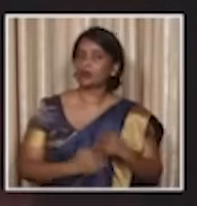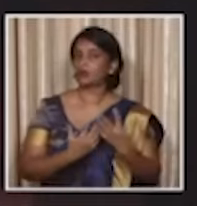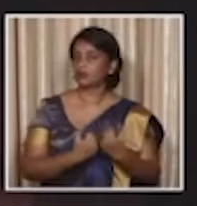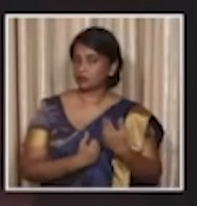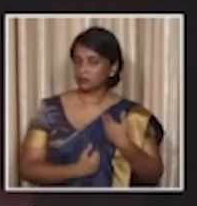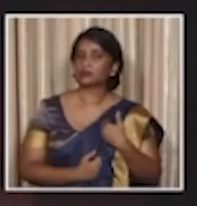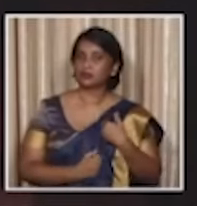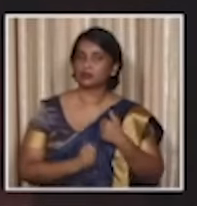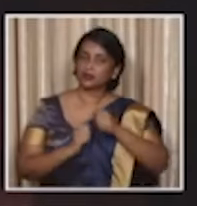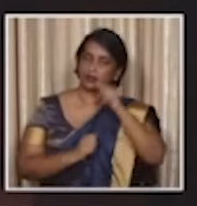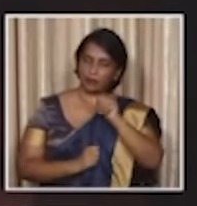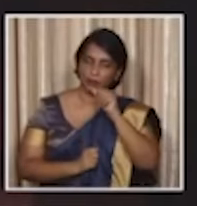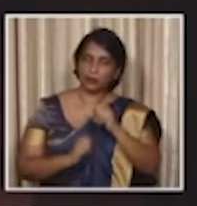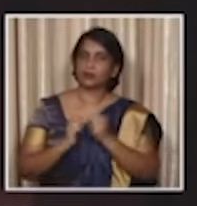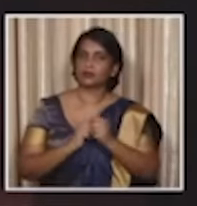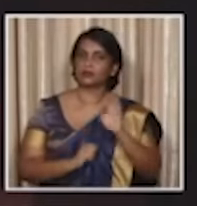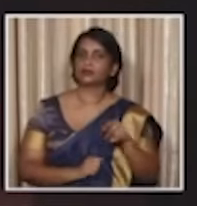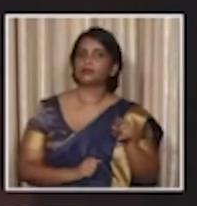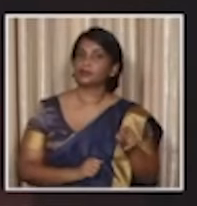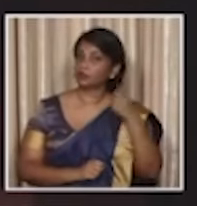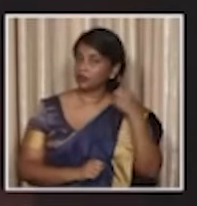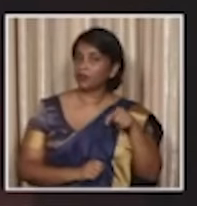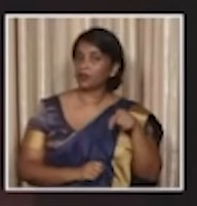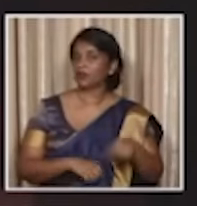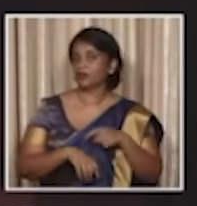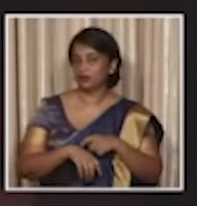ගන්නට අපි අනිවාර්යෙන්ම කැප වෙනවා. ඒ නිසා මේ